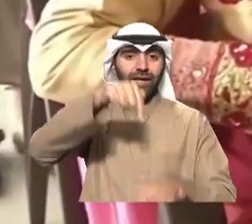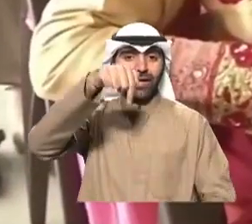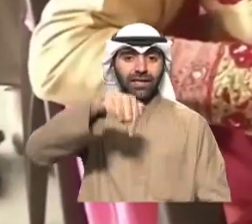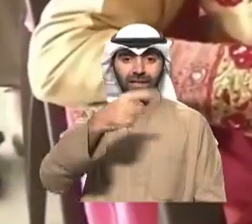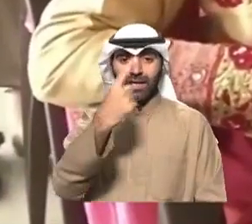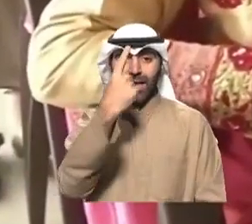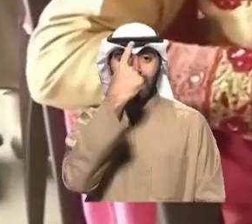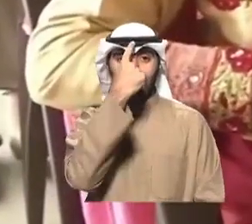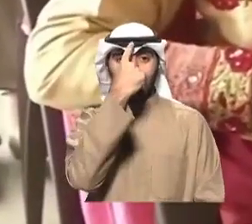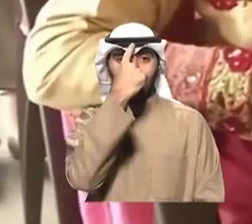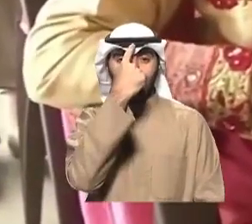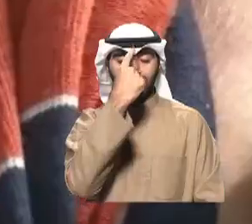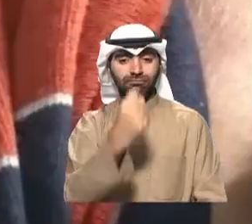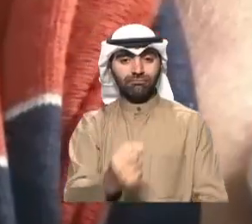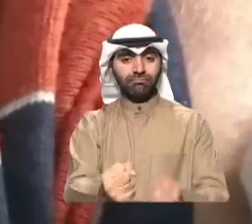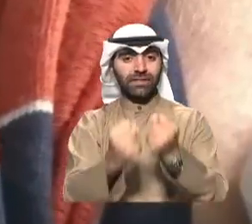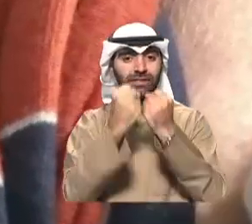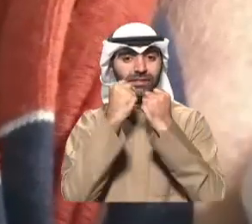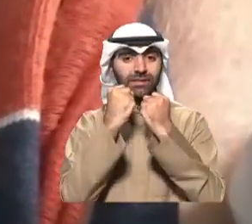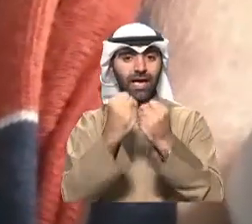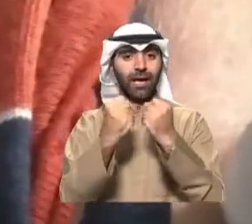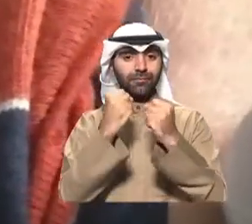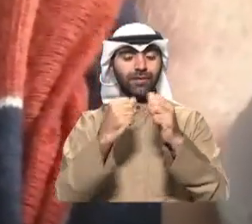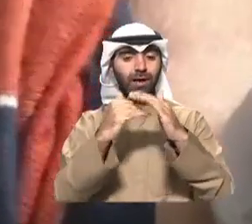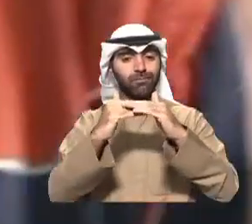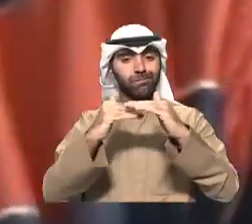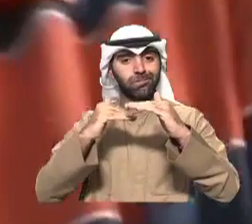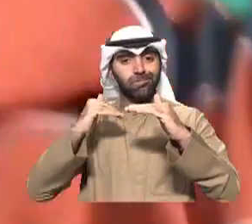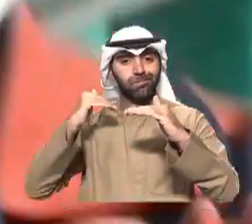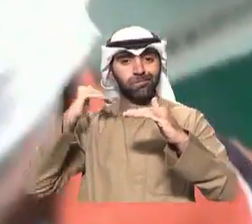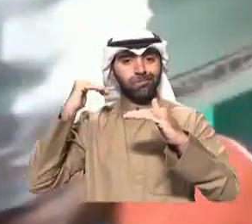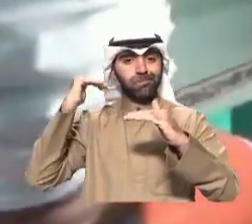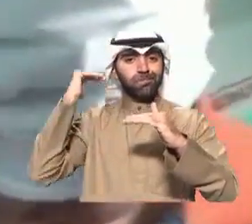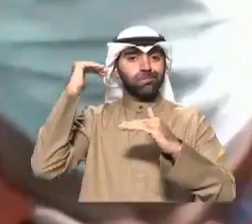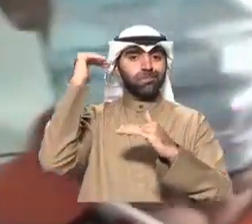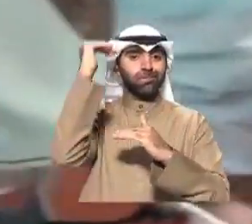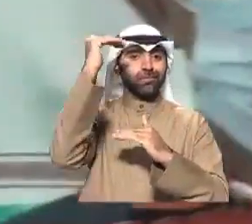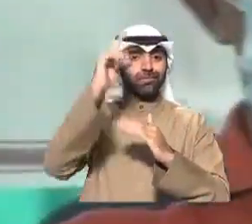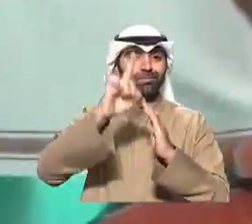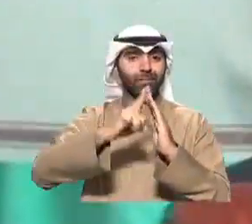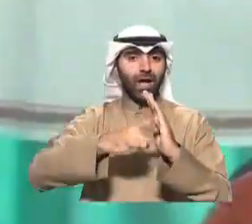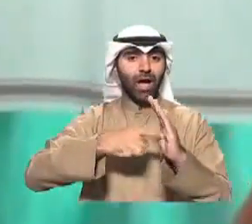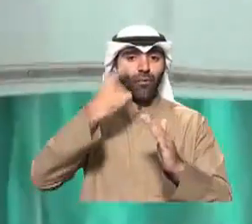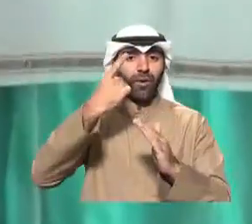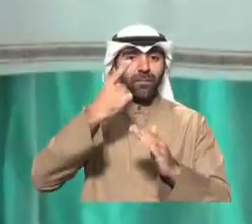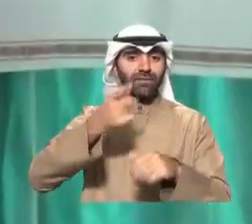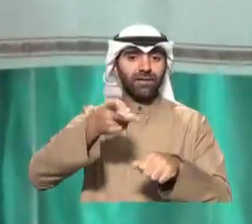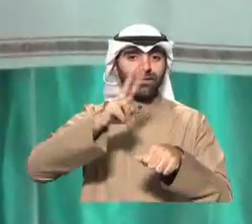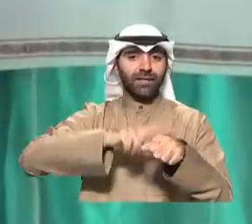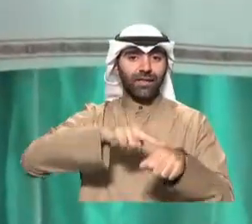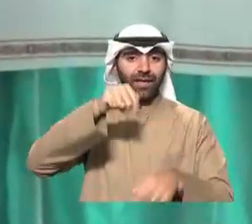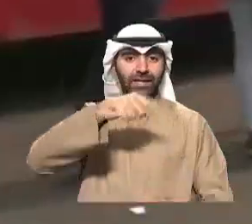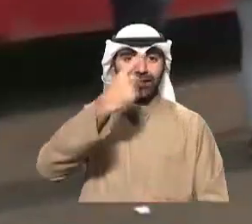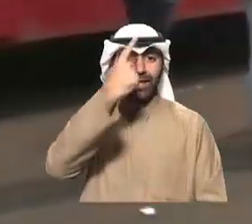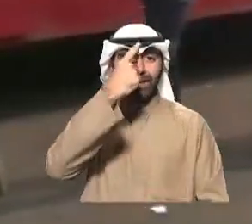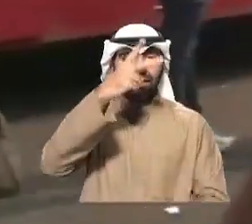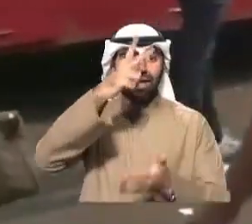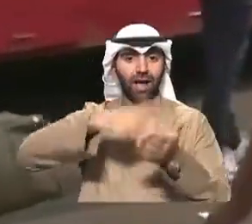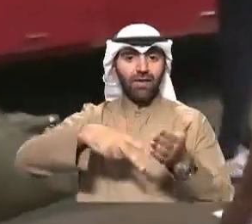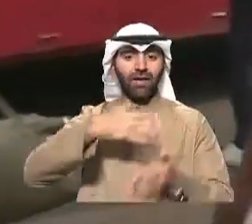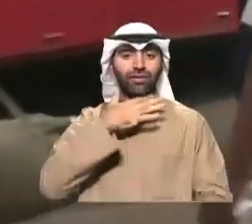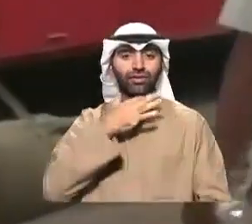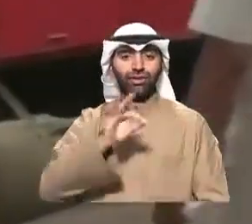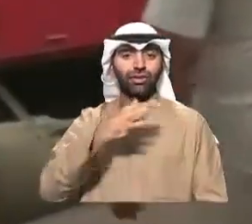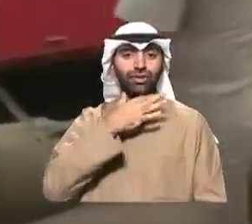مستوى منذ أكثر من 3 أشهر، كما فرضت عدة ولايات قيودا جديدة لكبح انتشار الفيروس